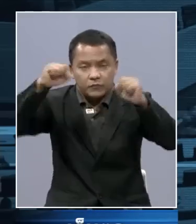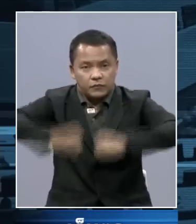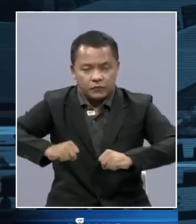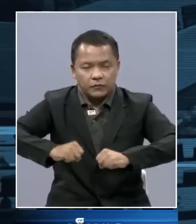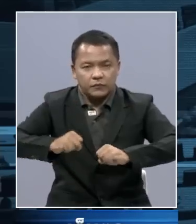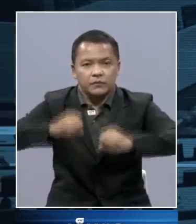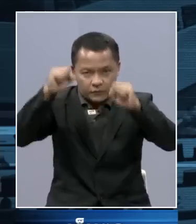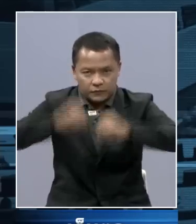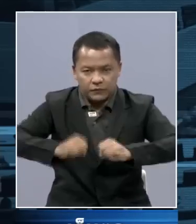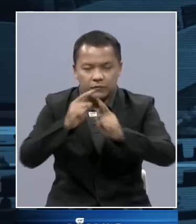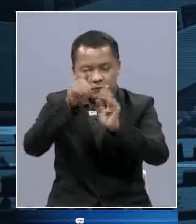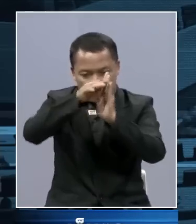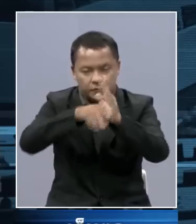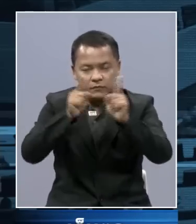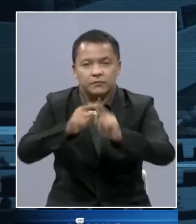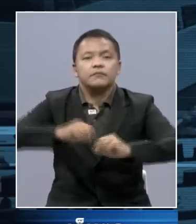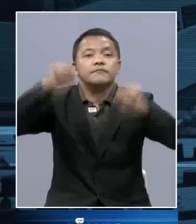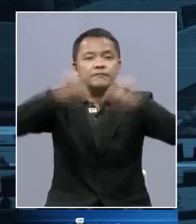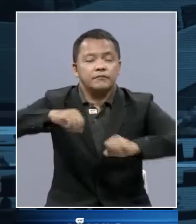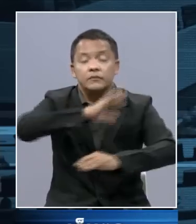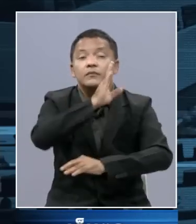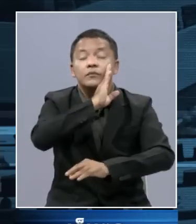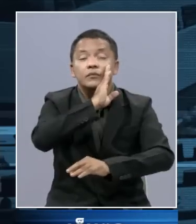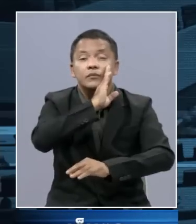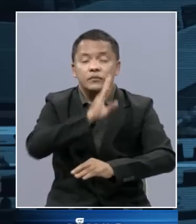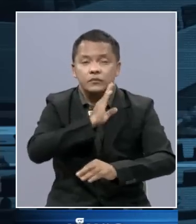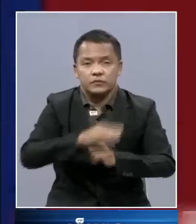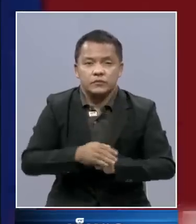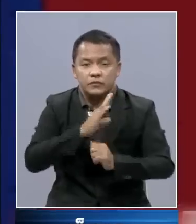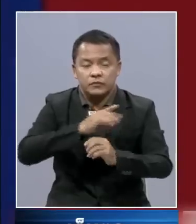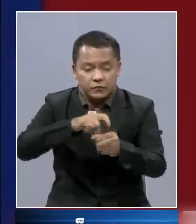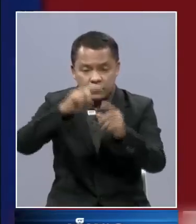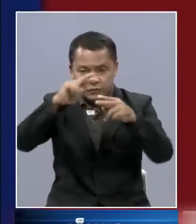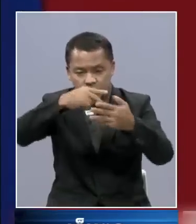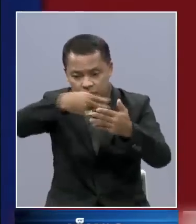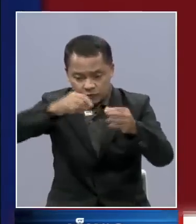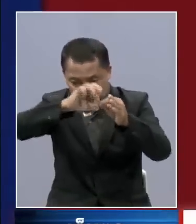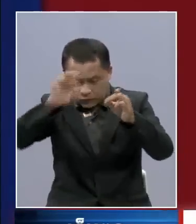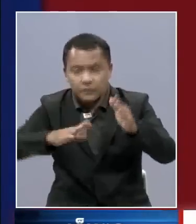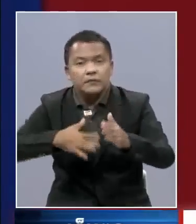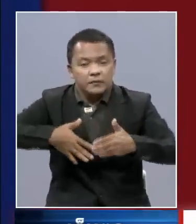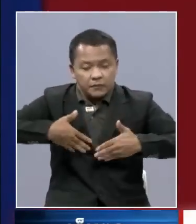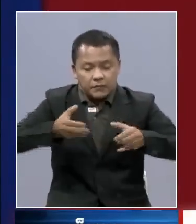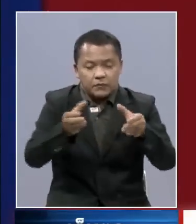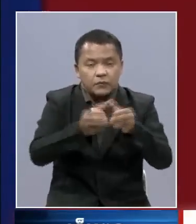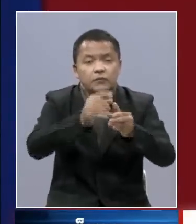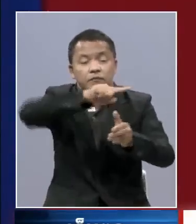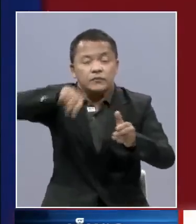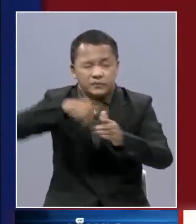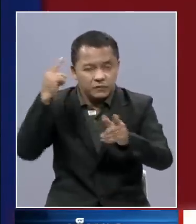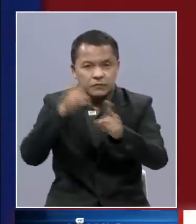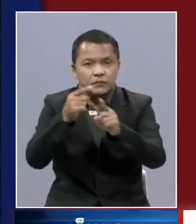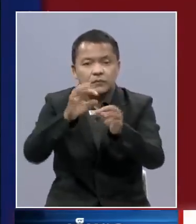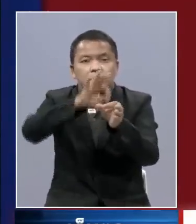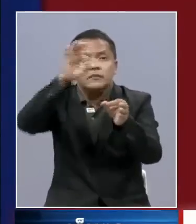จึงได้เห็นกันเนี่ยเป็นฉันทามติหากไม่ต้องถอดหัวข้อนั้นออกเพื่อความสบายใจของทุกฝ่ายคือหมายความว่าคือจำเป็นต้